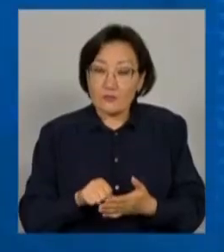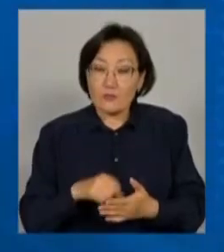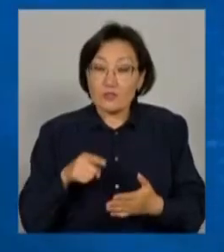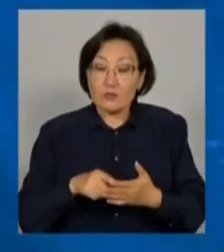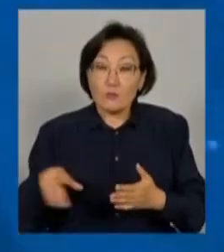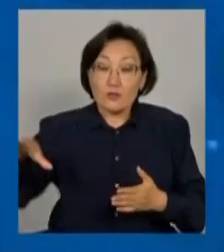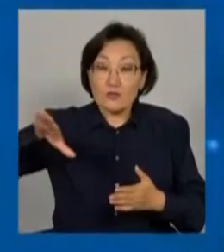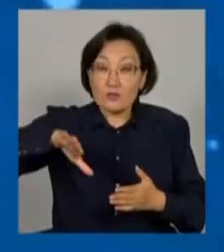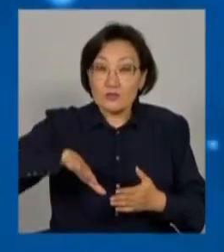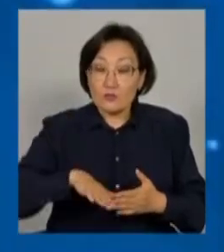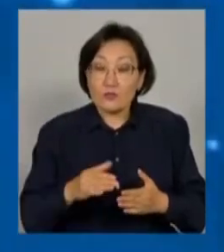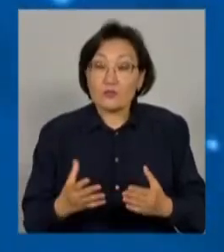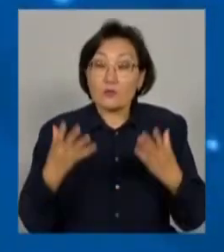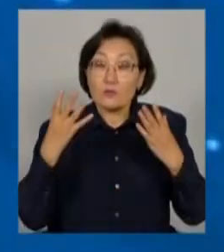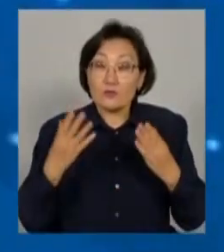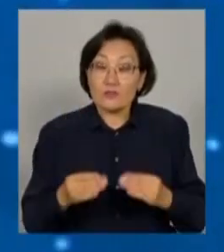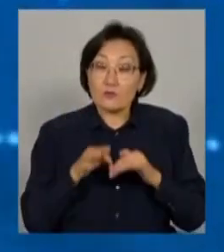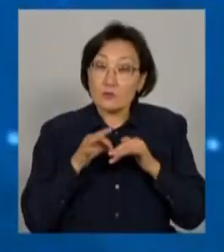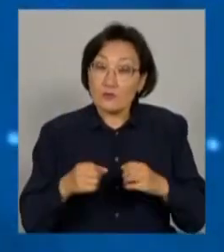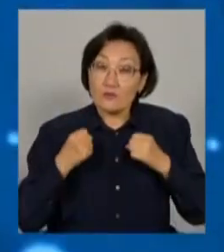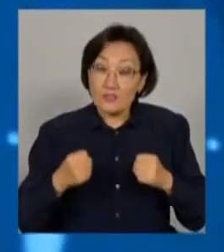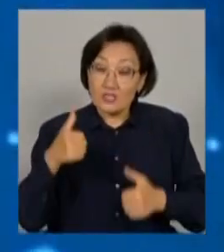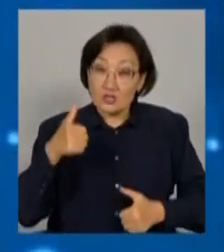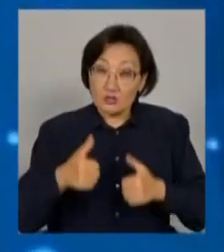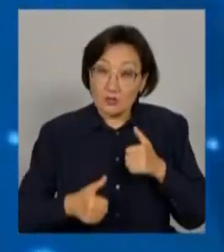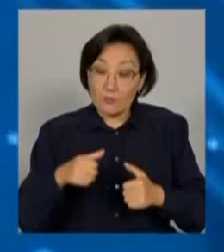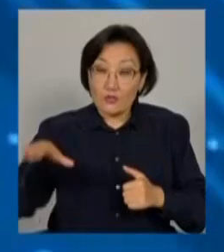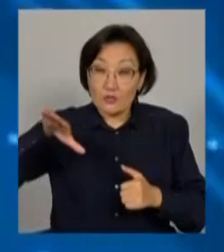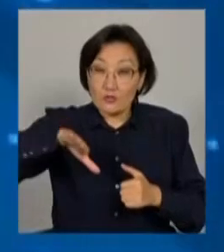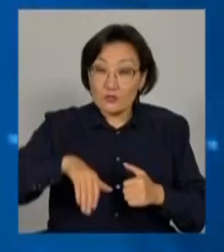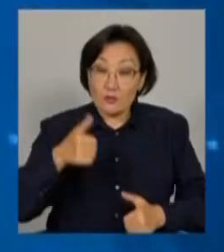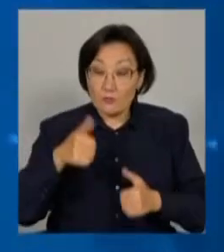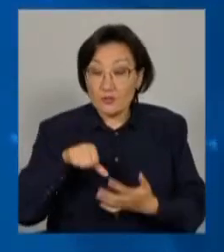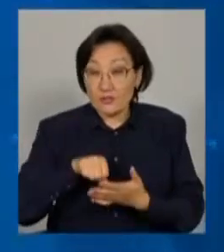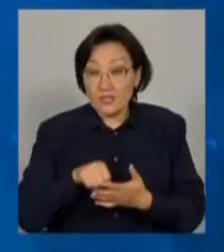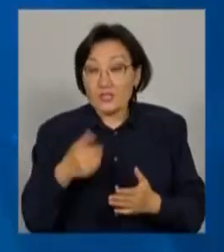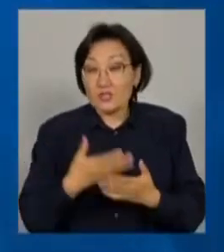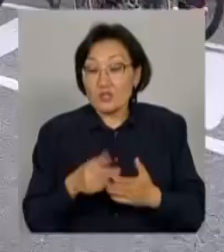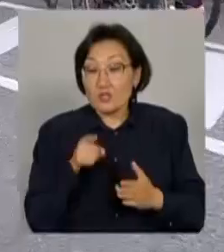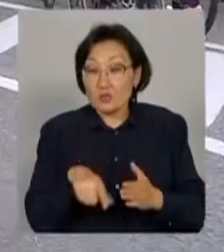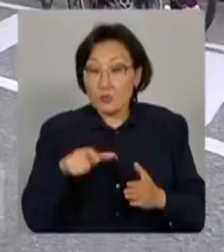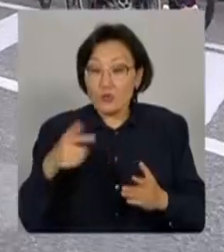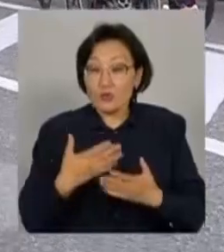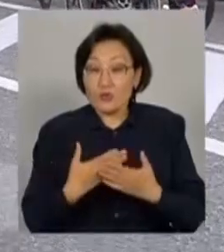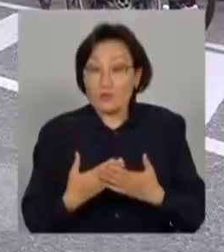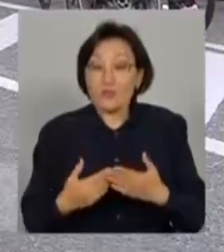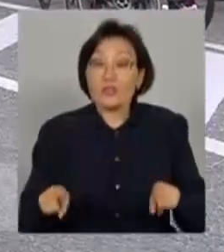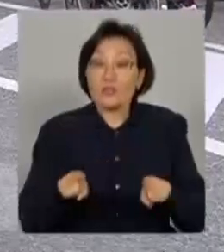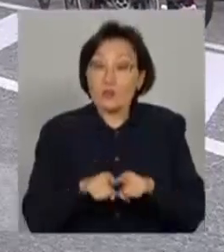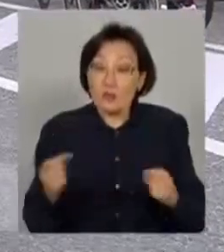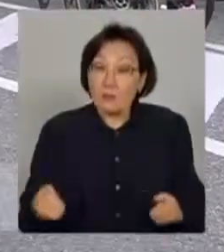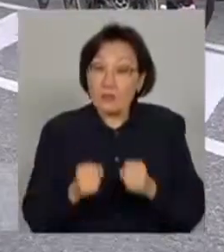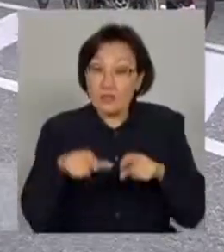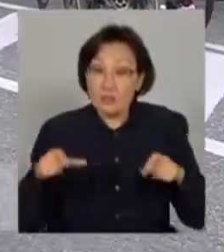А в горах Алматы в честь Дня Конституции провели спортивные состязания. В горной гонке приняли участие порядка 1000 человек, почти столько же